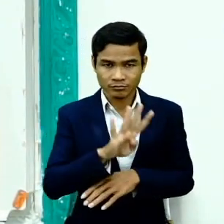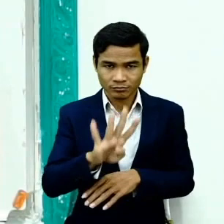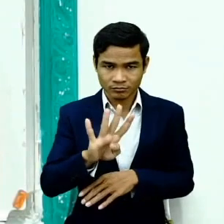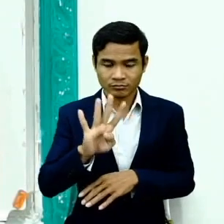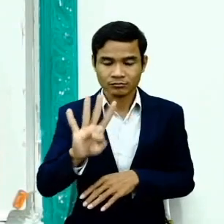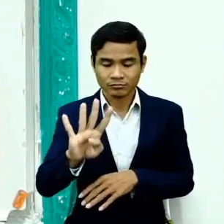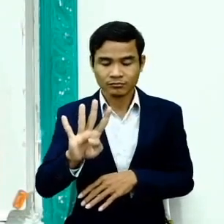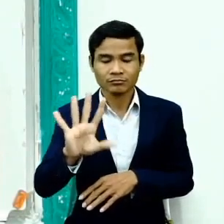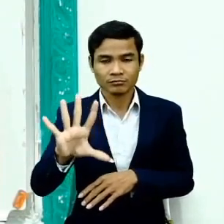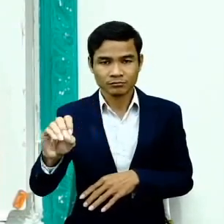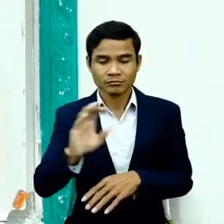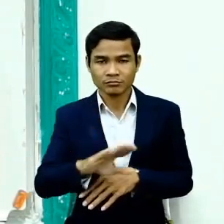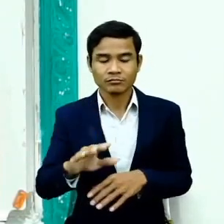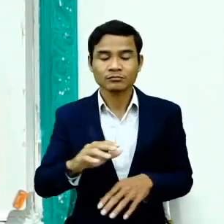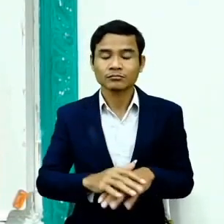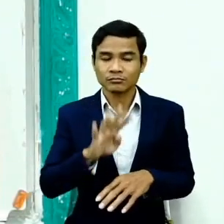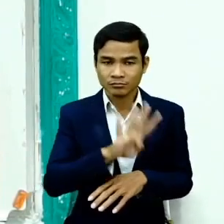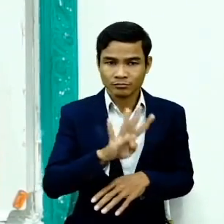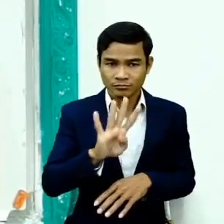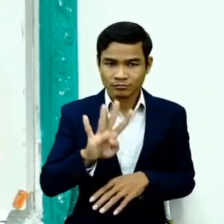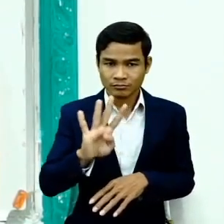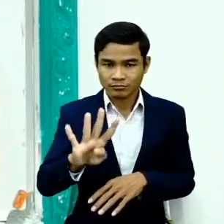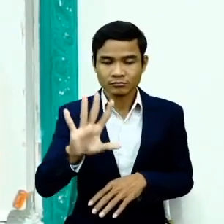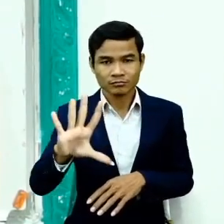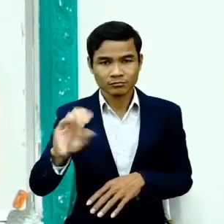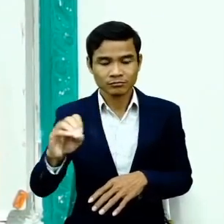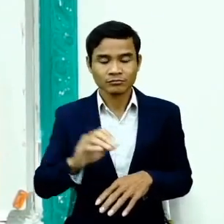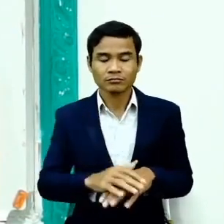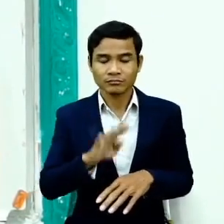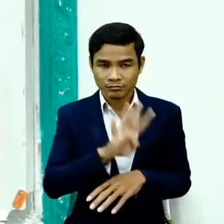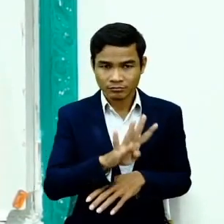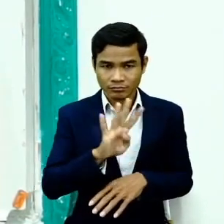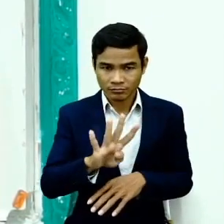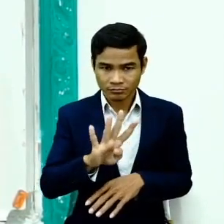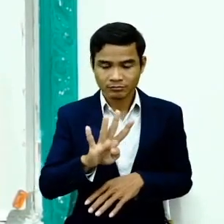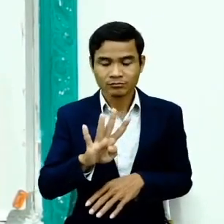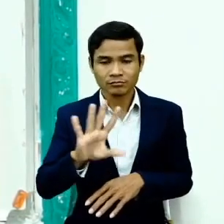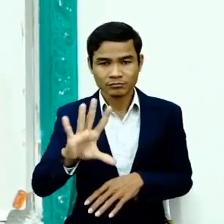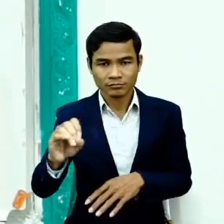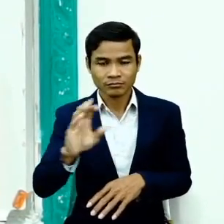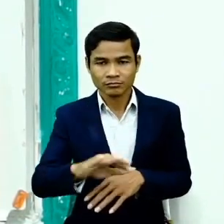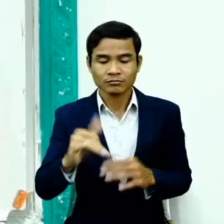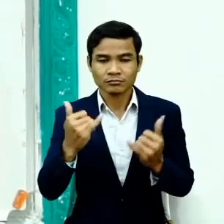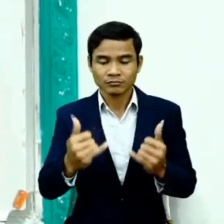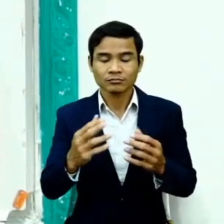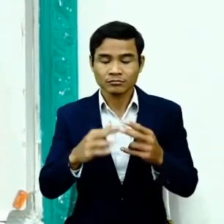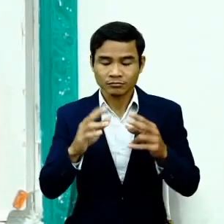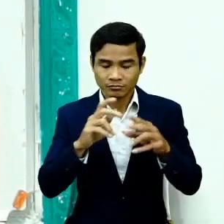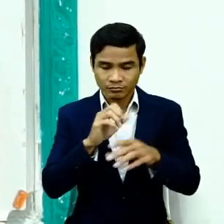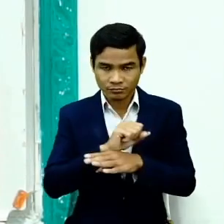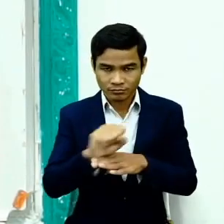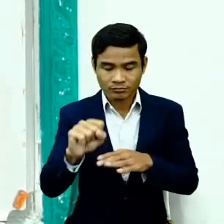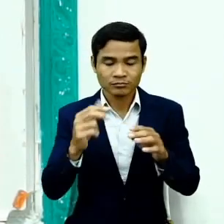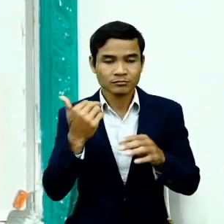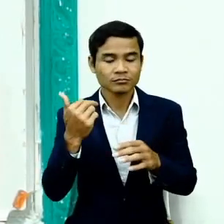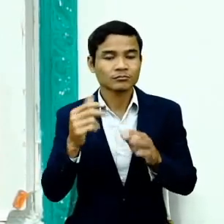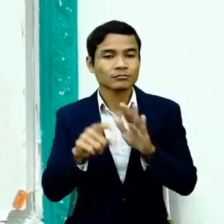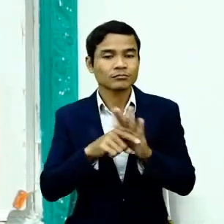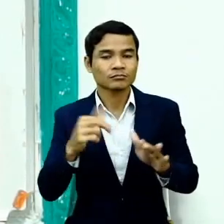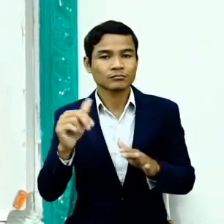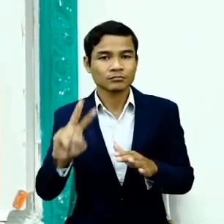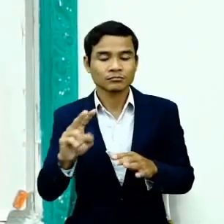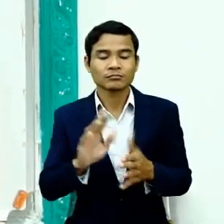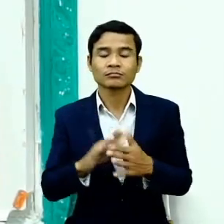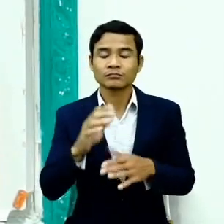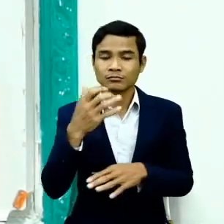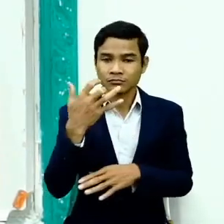hà sập chà dương mạng một cốt rùi rồi hái tụ đọc tìm mùi và lớp một cốt tụ đọc tìm bì chà chật sắp làm